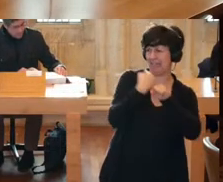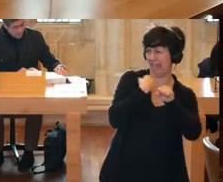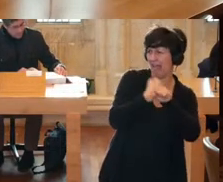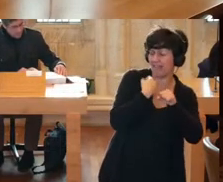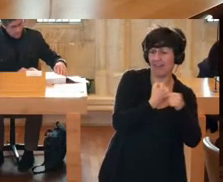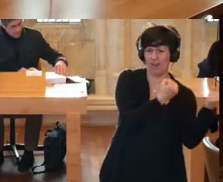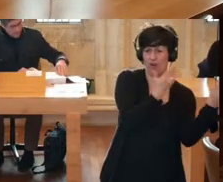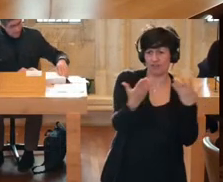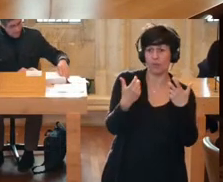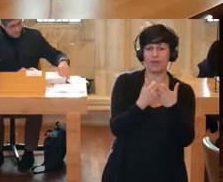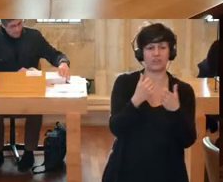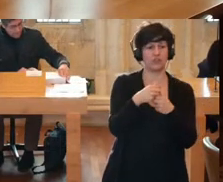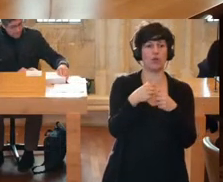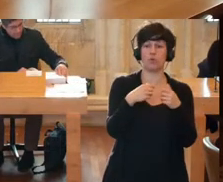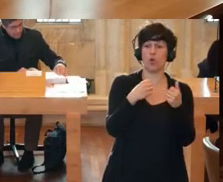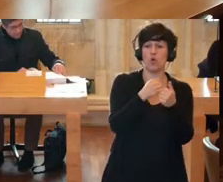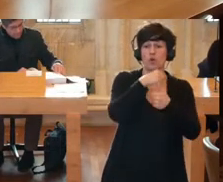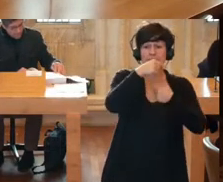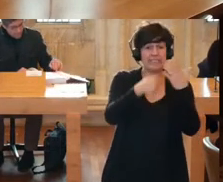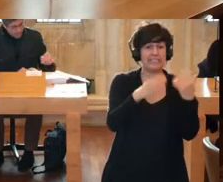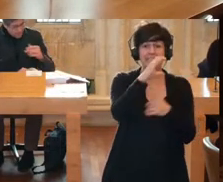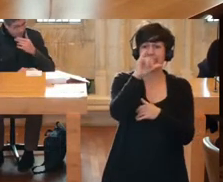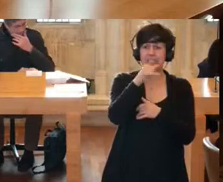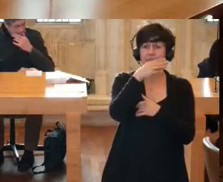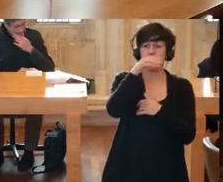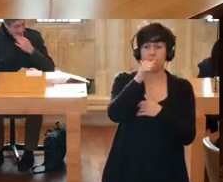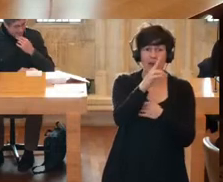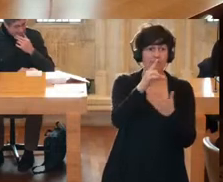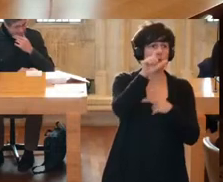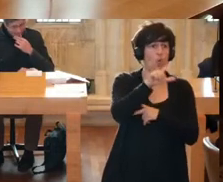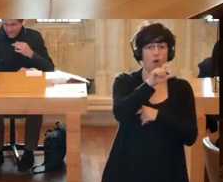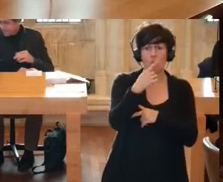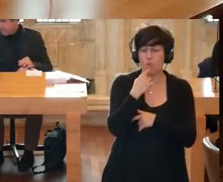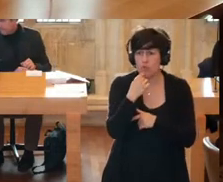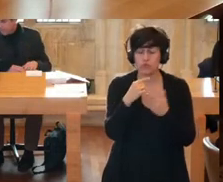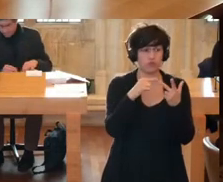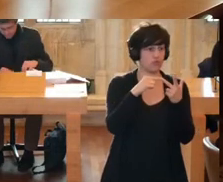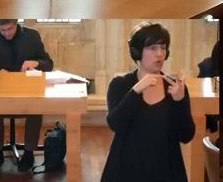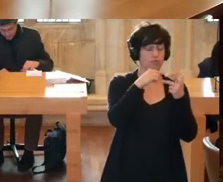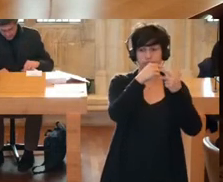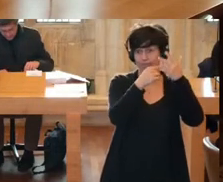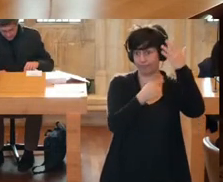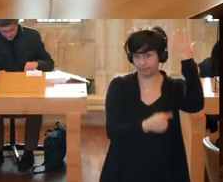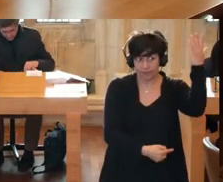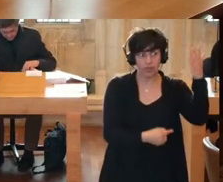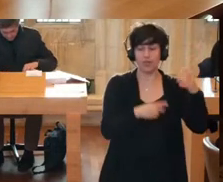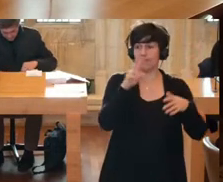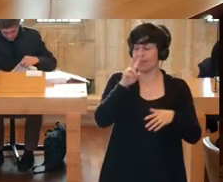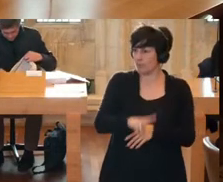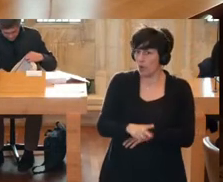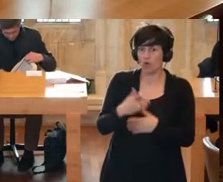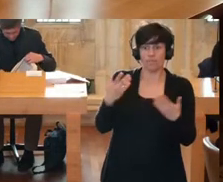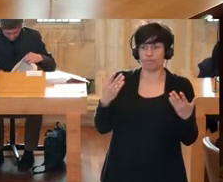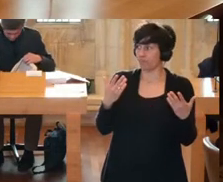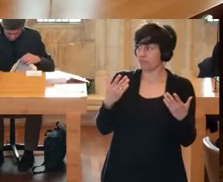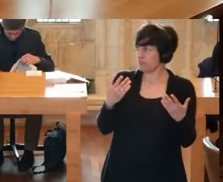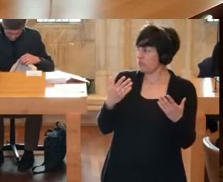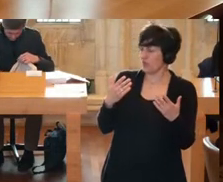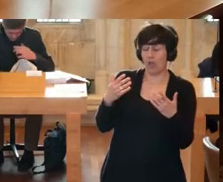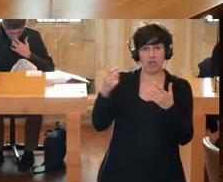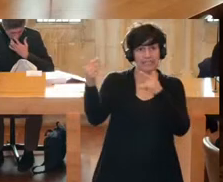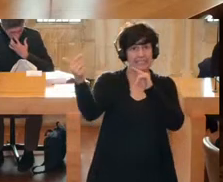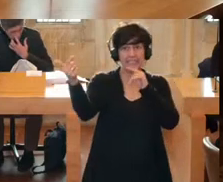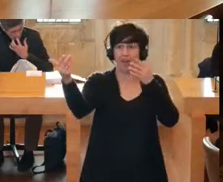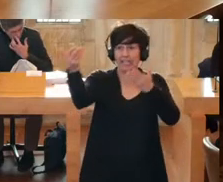autres le CAMO, Vent Contraire, la CIMAD, la Croix-Rouge, Médecins du Monde, il n'y a aucune volonté de dialogue du côté de